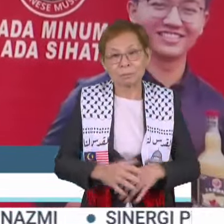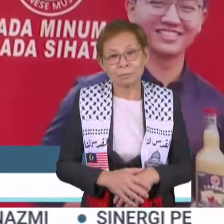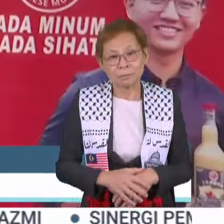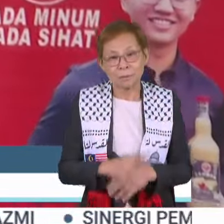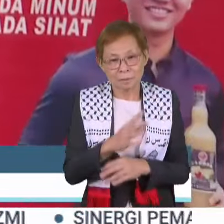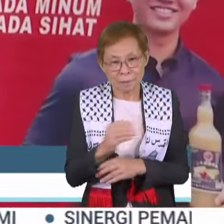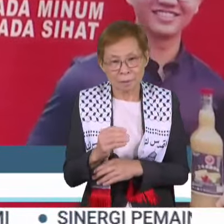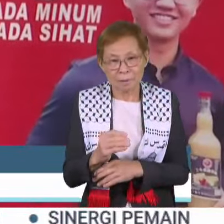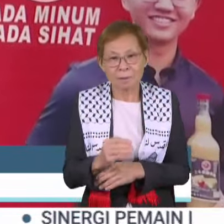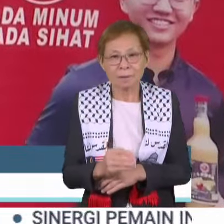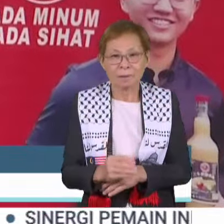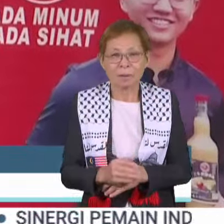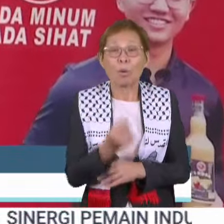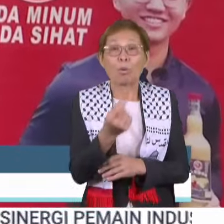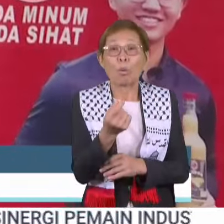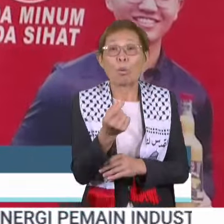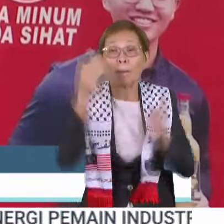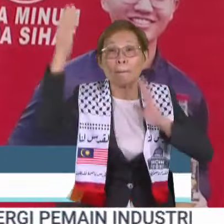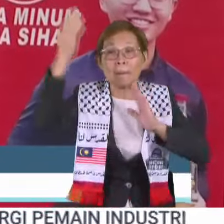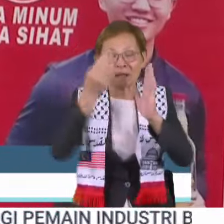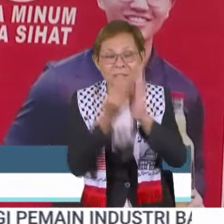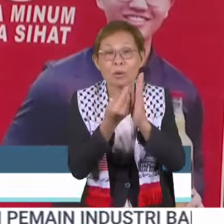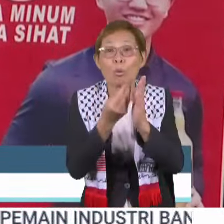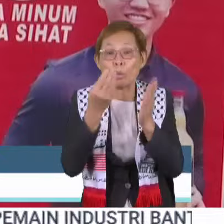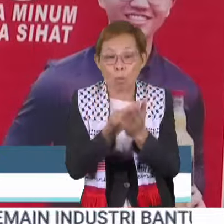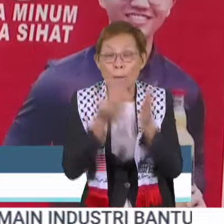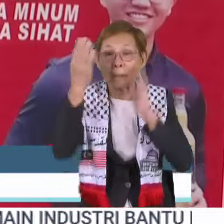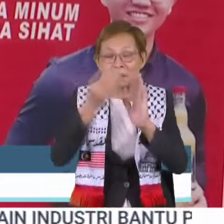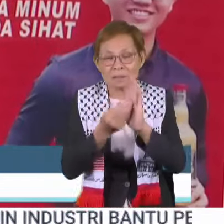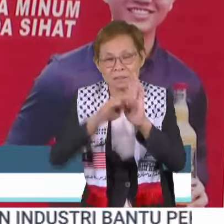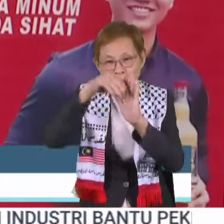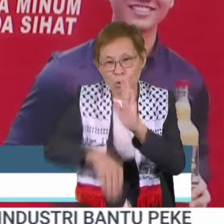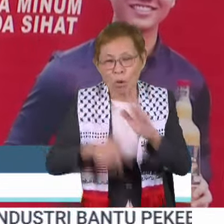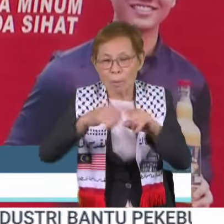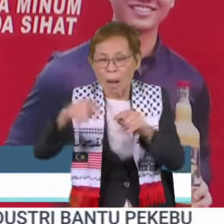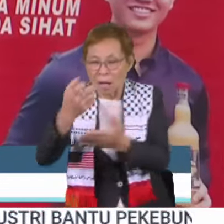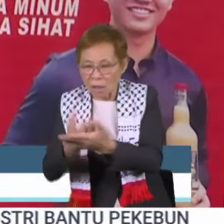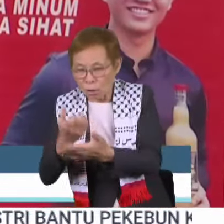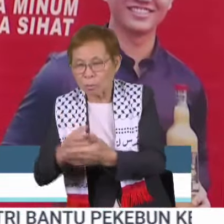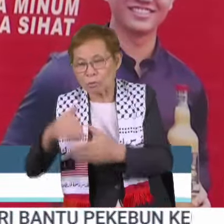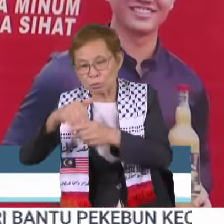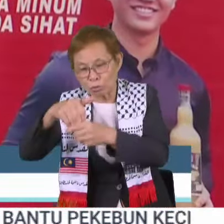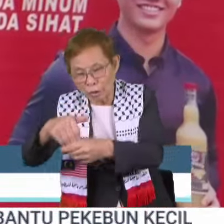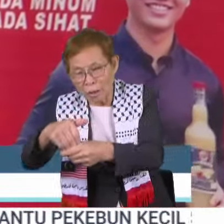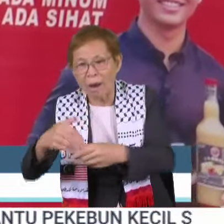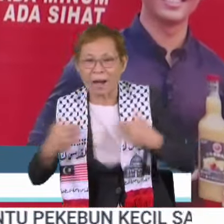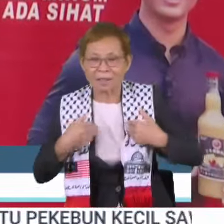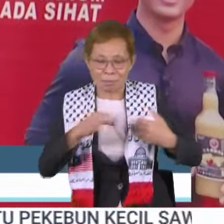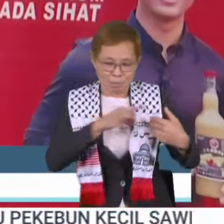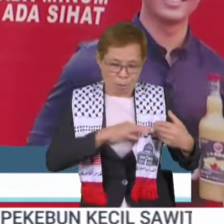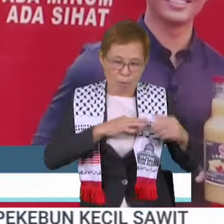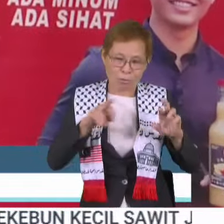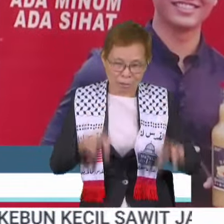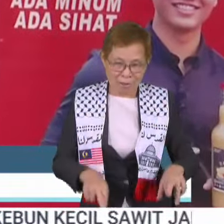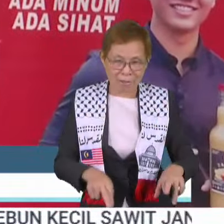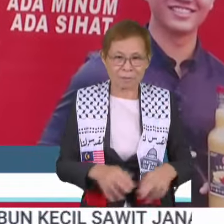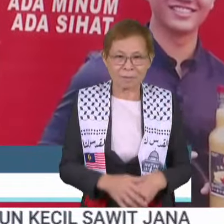sekarang dengan nilai Ringgit yang jatuh tapi daripada segut ekonomi dividen ada manfaat P